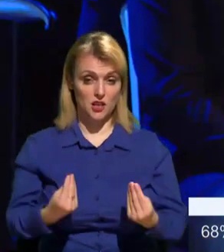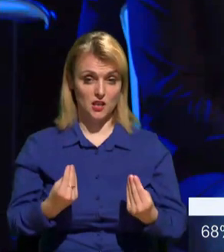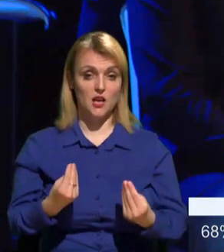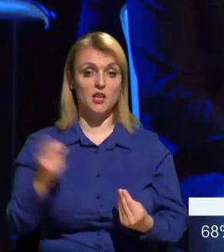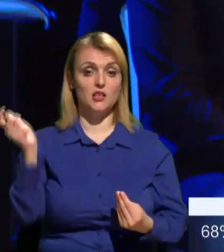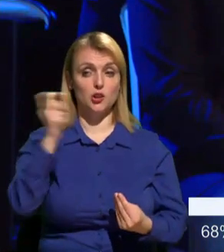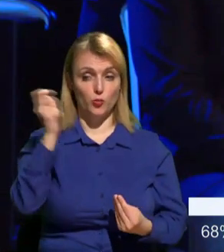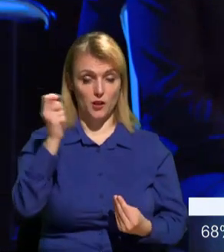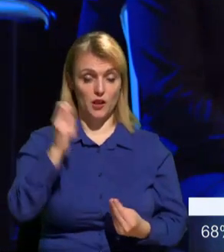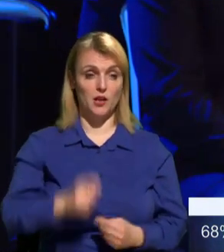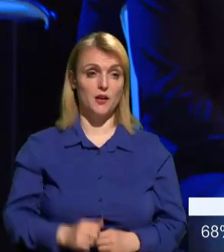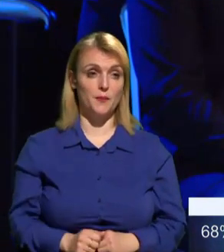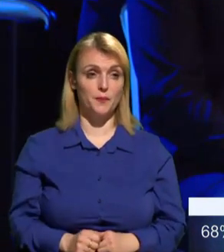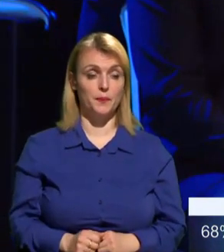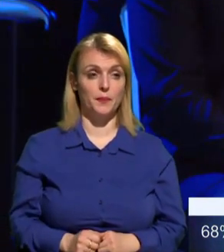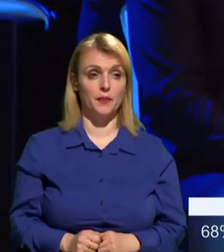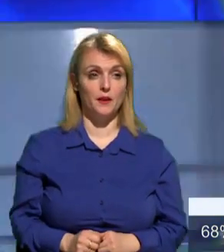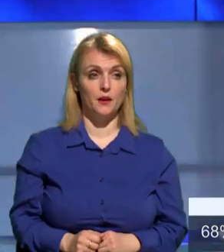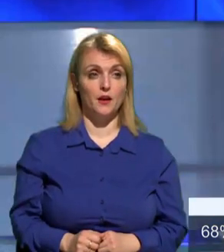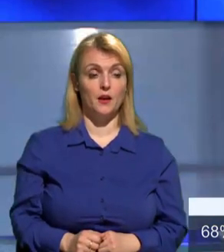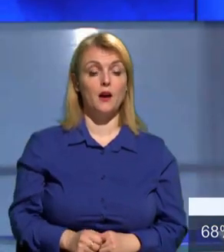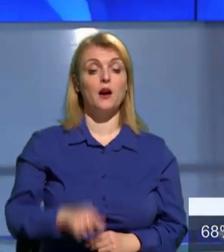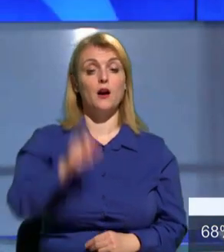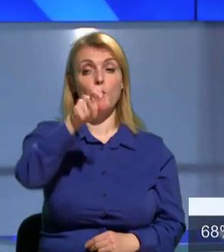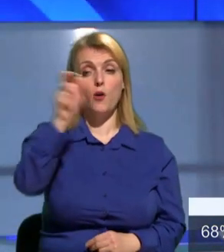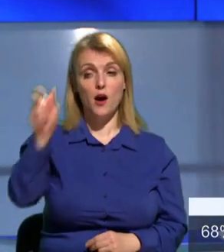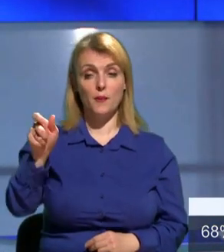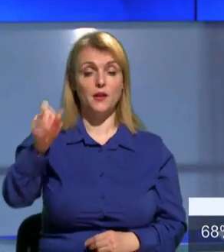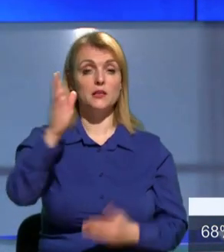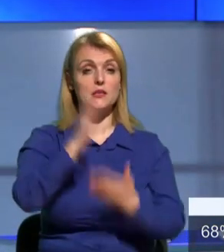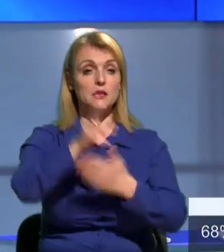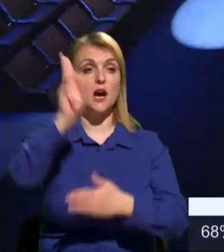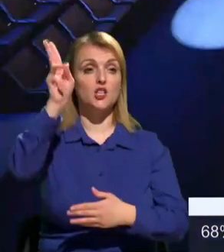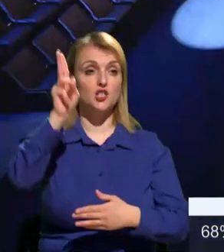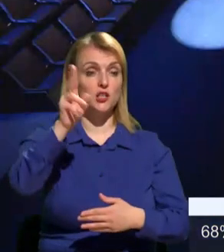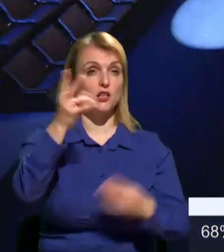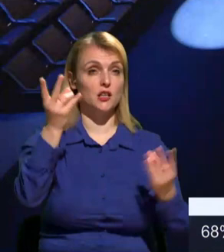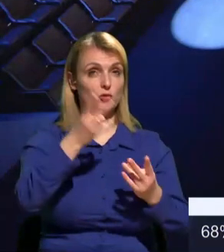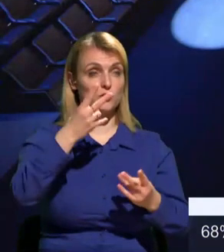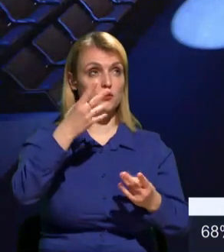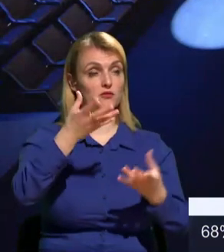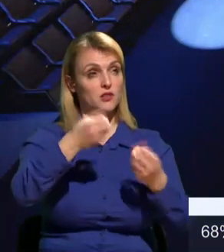duminică. Deci, respectiv, alegătorii sunt cei care o să judece